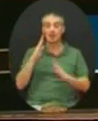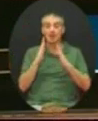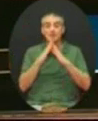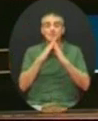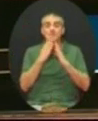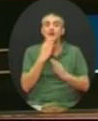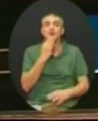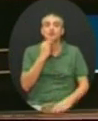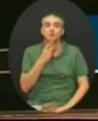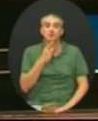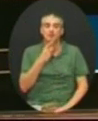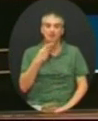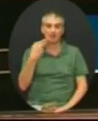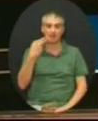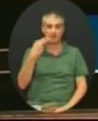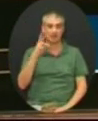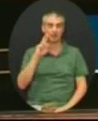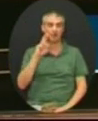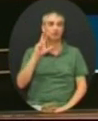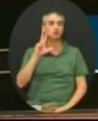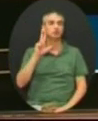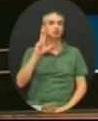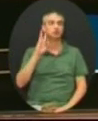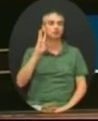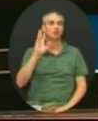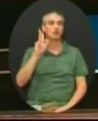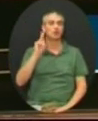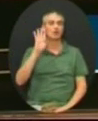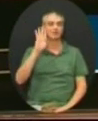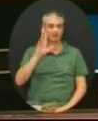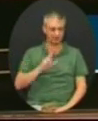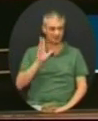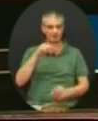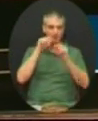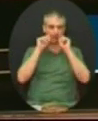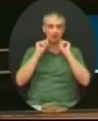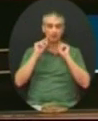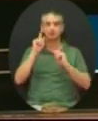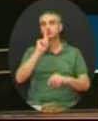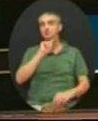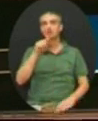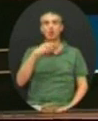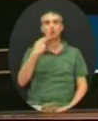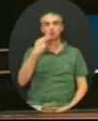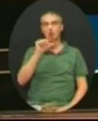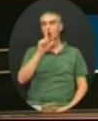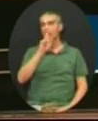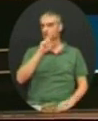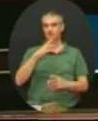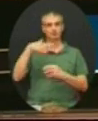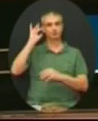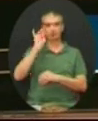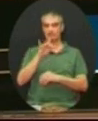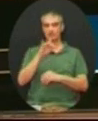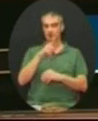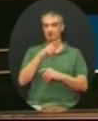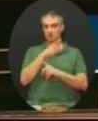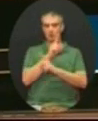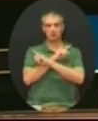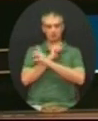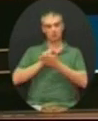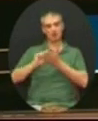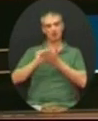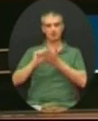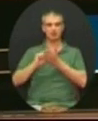היהודי, הרשקוביץ עמד אז בראשה, היה שם גם אורי אורבך וזבולון אורלב הצביעו נגד, אני חושב שאורבך נמנע, הוא גם כתב